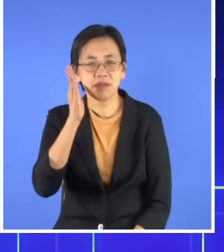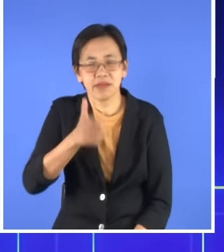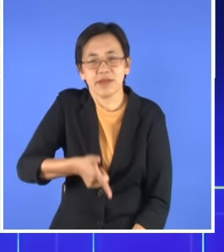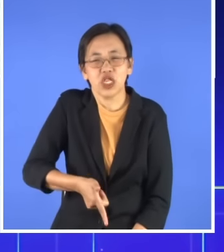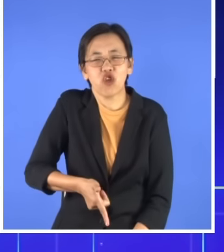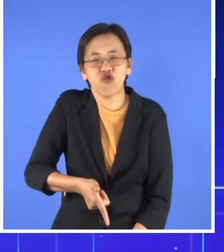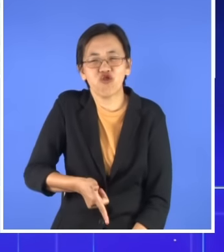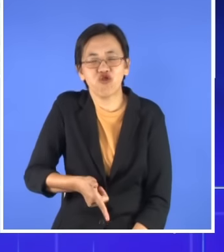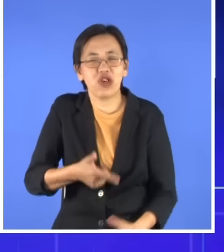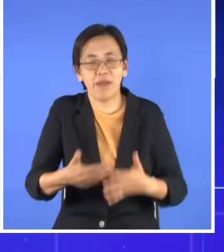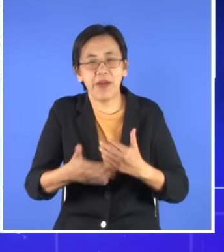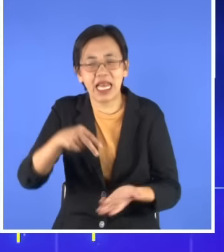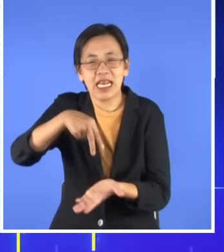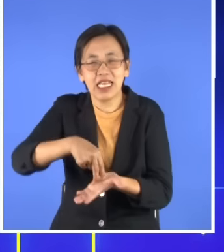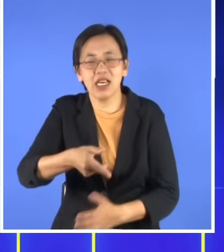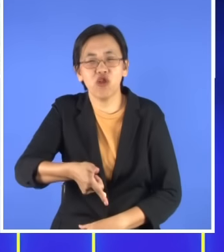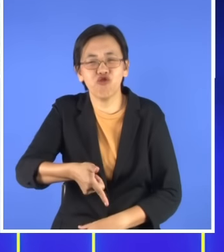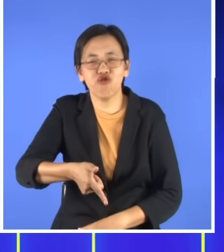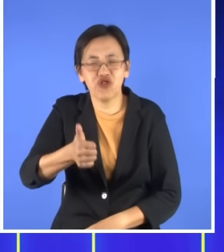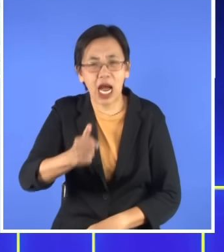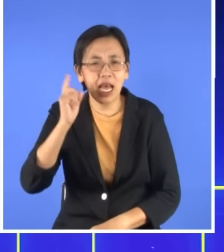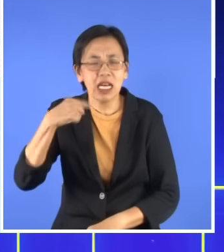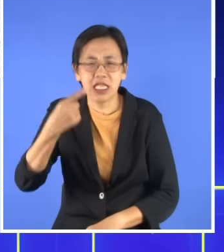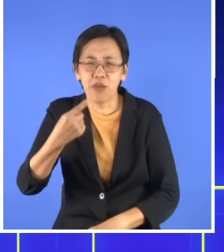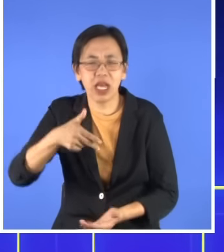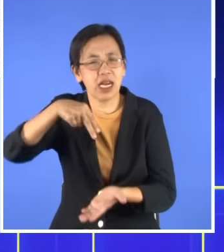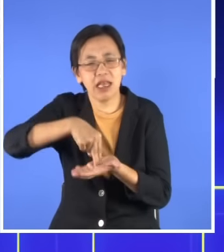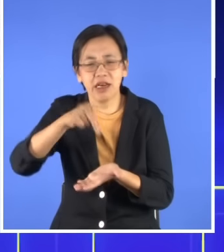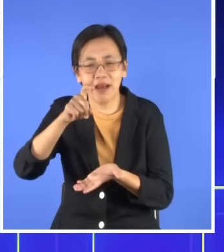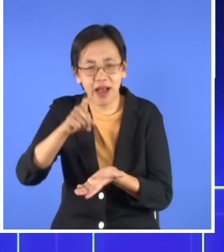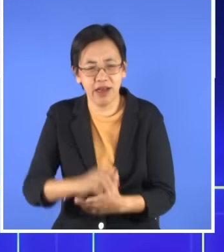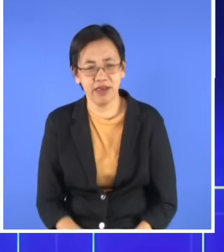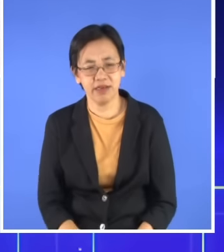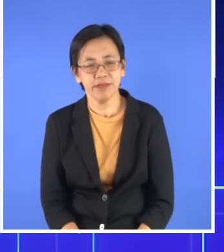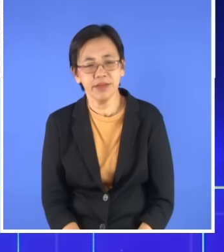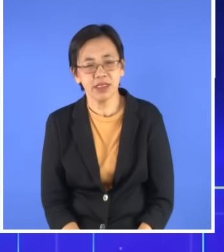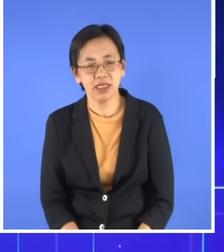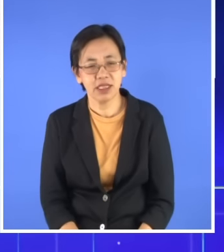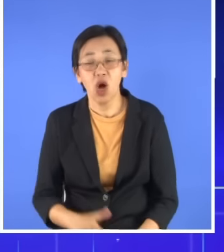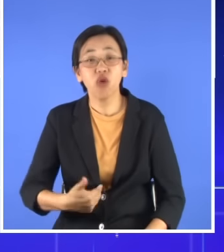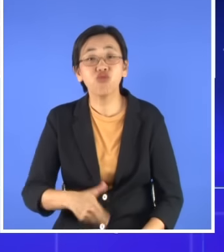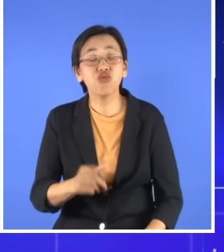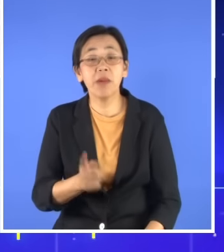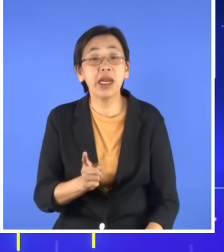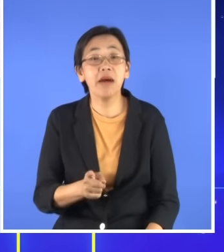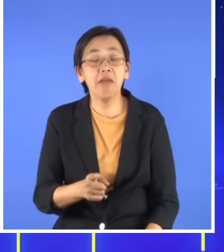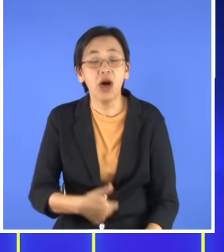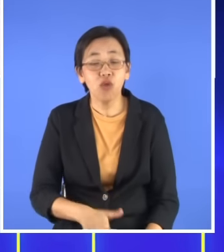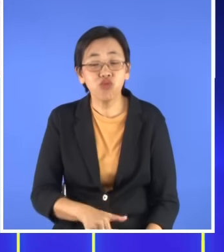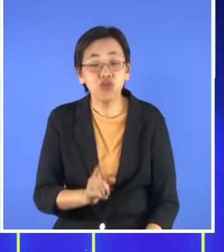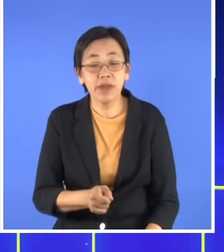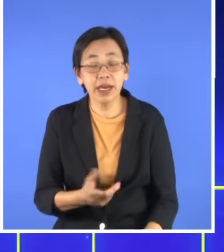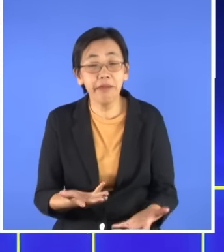งใช่ไหมผู้ชายไง ก็ยืนเฉยๆก็ได้มันทำไมต้องนั่นด้วยแล้วยังไงแล้วฉี่ปกติแล้วยังไงนะเป็นผู้ชาย